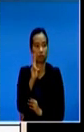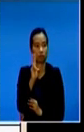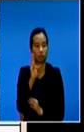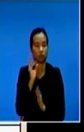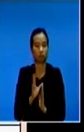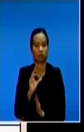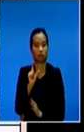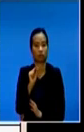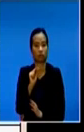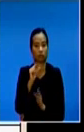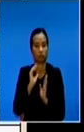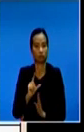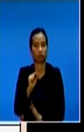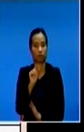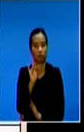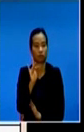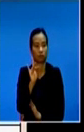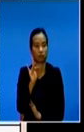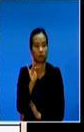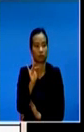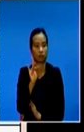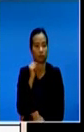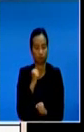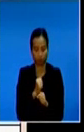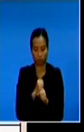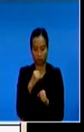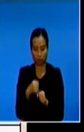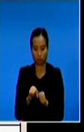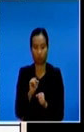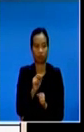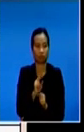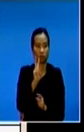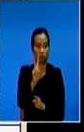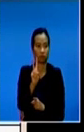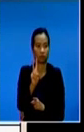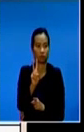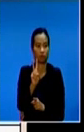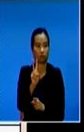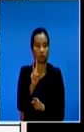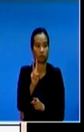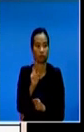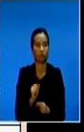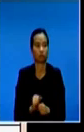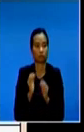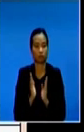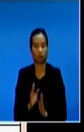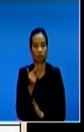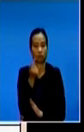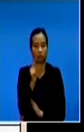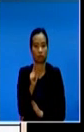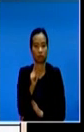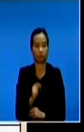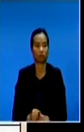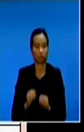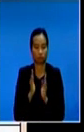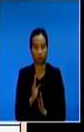26คนที่28ส่วนคนที่กระทำความผิดก็มีคนที่2นะครับคนที่11